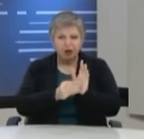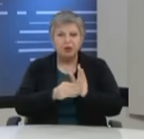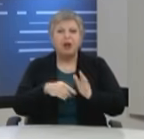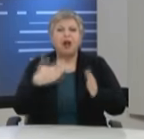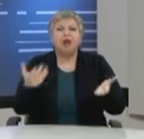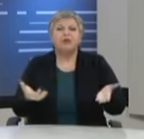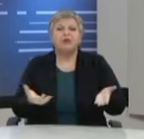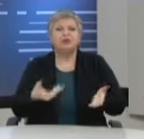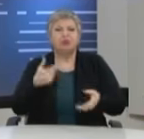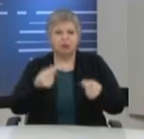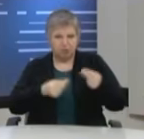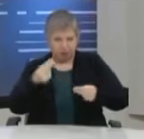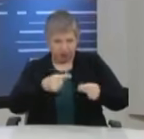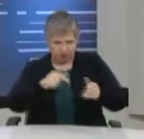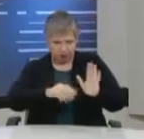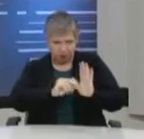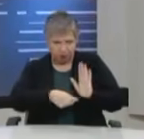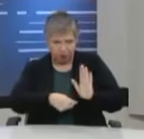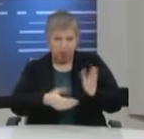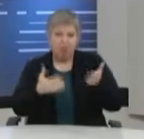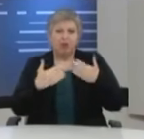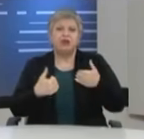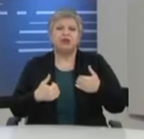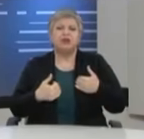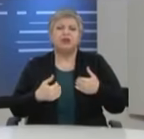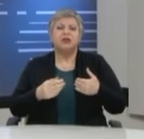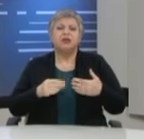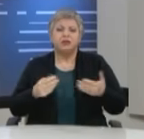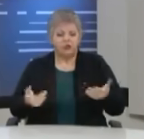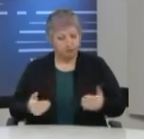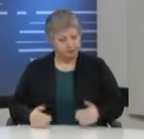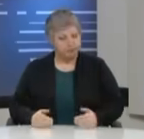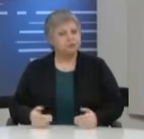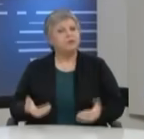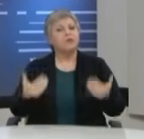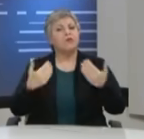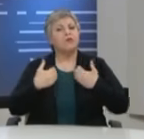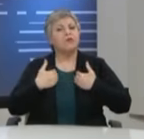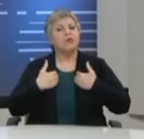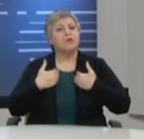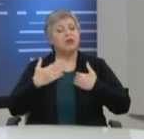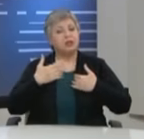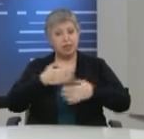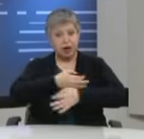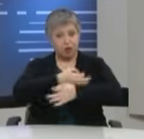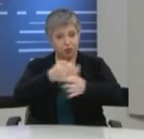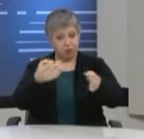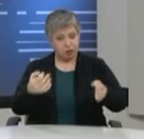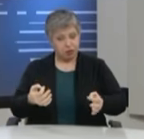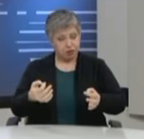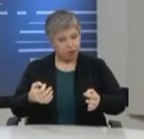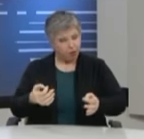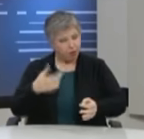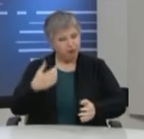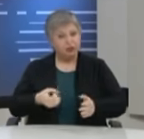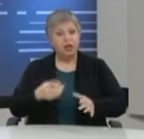Κυρίες και κύριοι βουλευτές, η Νέα Δημοκρατία έχει μια υποχρέωση να μιλά πάντα με τη γλώσσα της